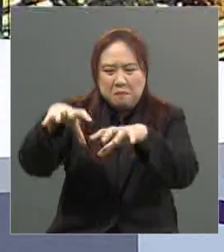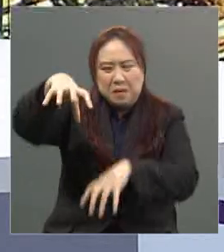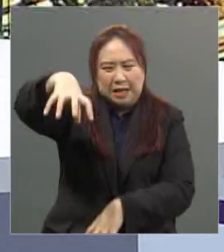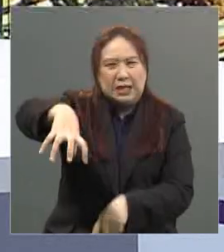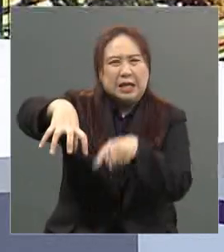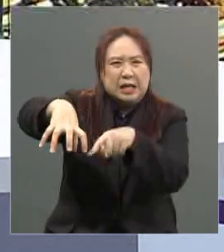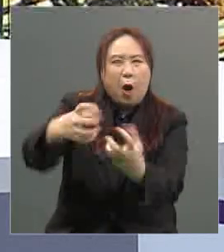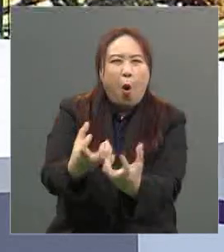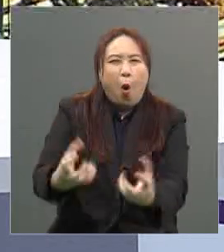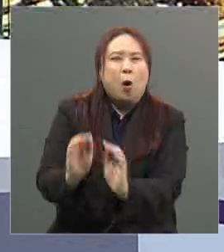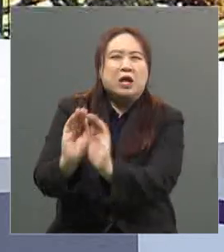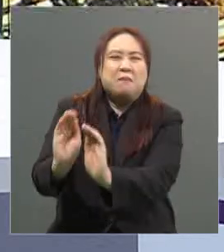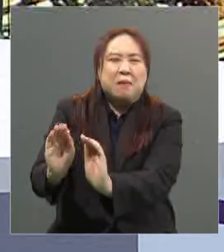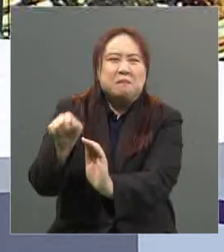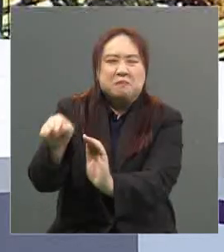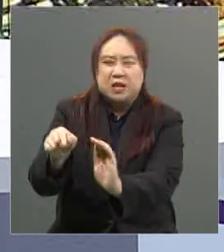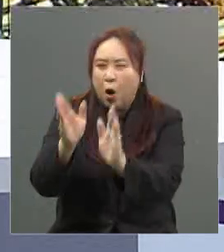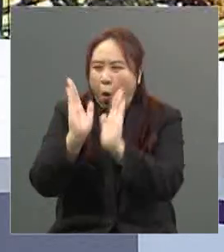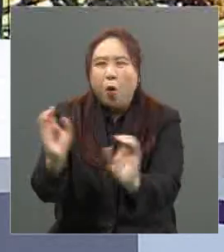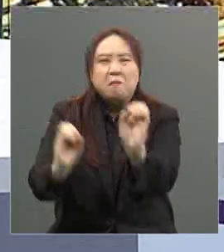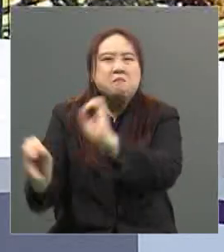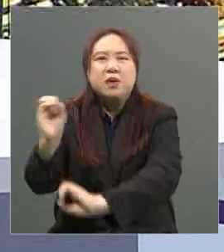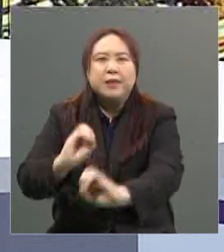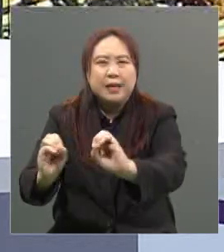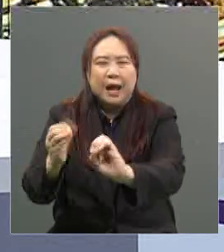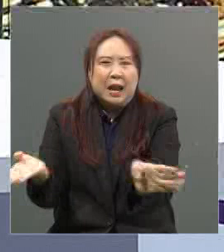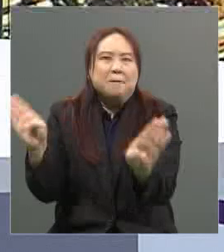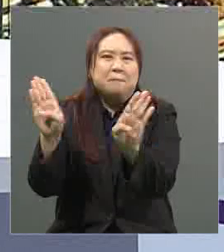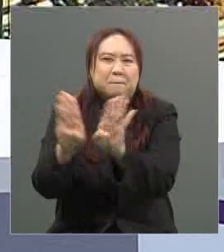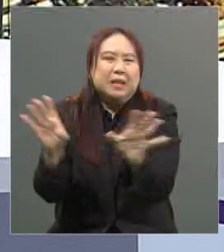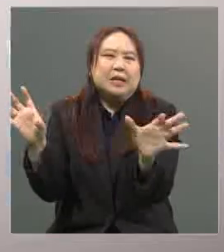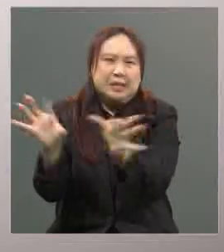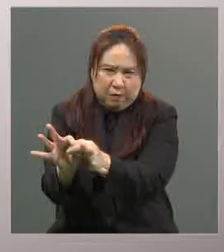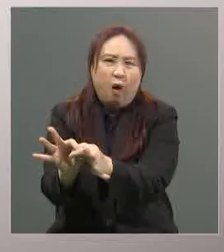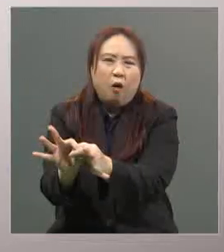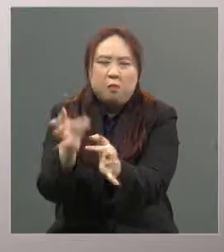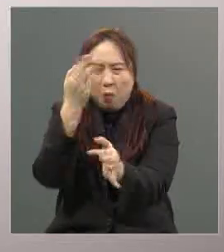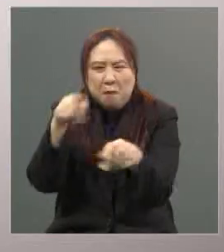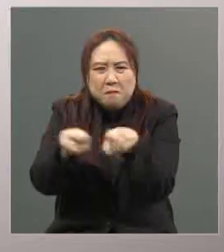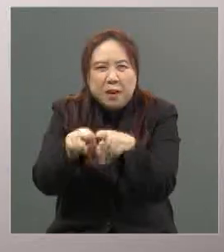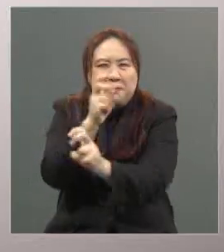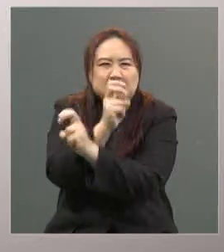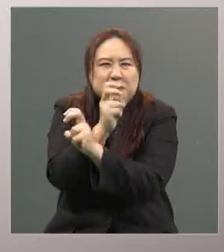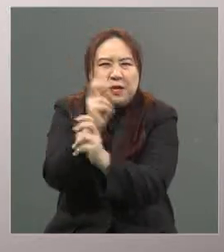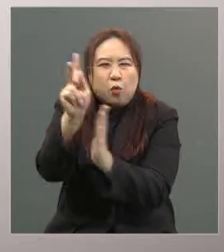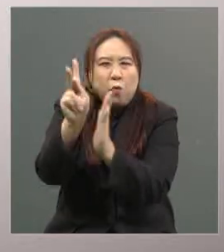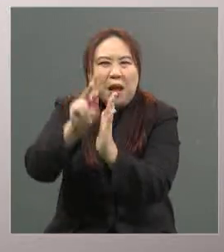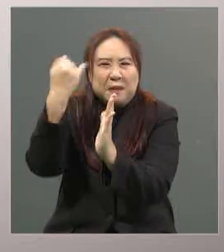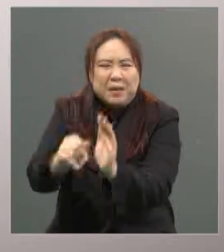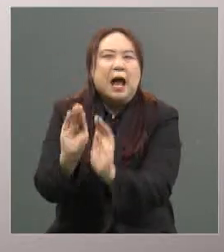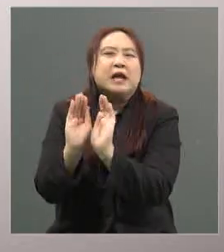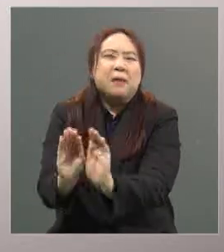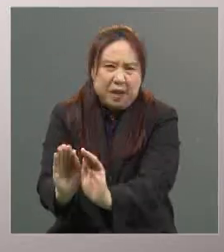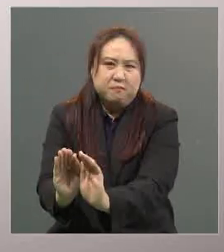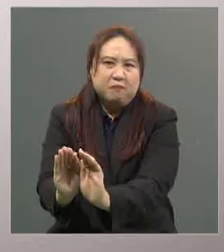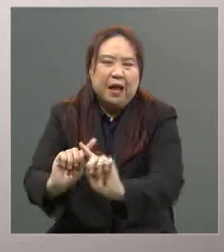โกดังที่ถูกปิดไปเพราะว่าเขาเจอว่ามีการลักลอบเอ่อเก็บสารเคมีที่ไม่ถูกกฎหมายนะทีนี้ยังไม่ได้เอาไป